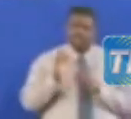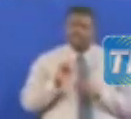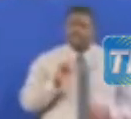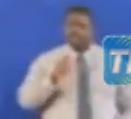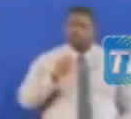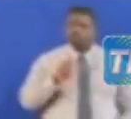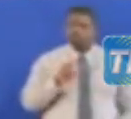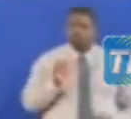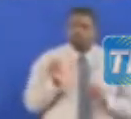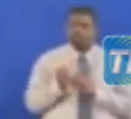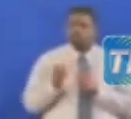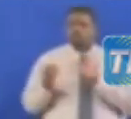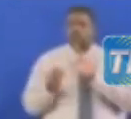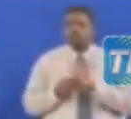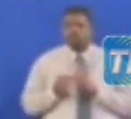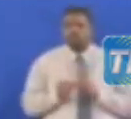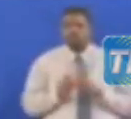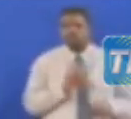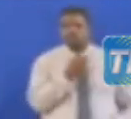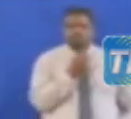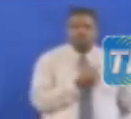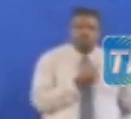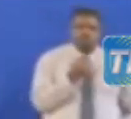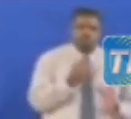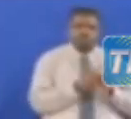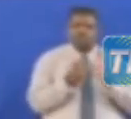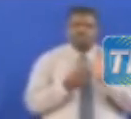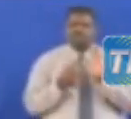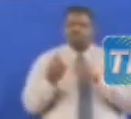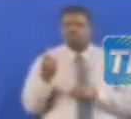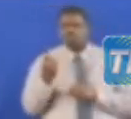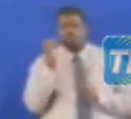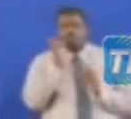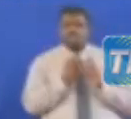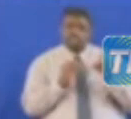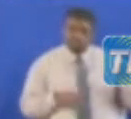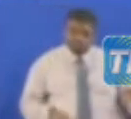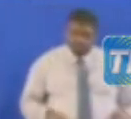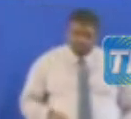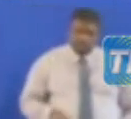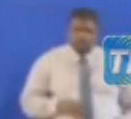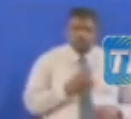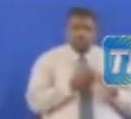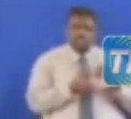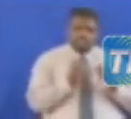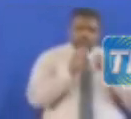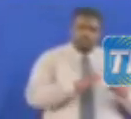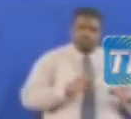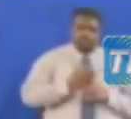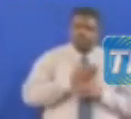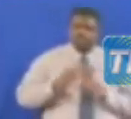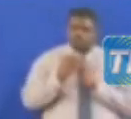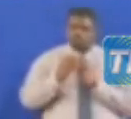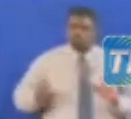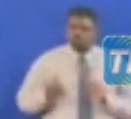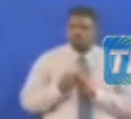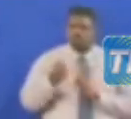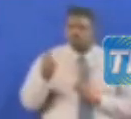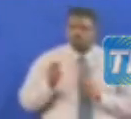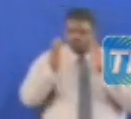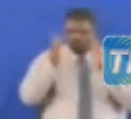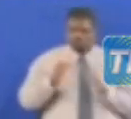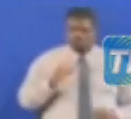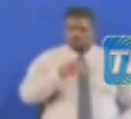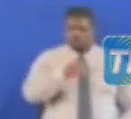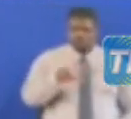8, na tumetenga shilingi bilioni 1.61 kwa ajili hiyo. Tutajenga na kukamilisha na kukarabati nyumba 11 za wakuu